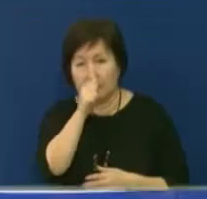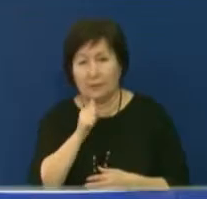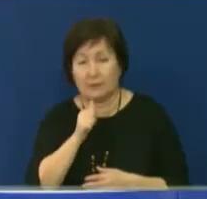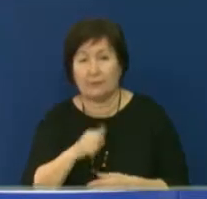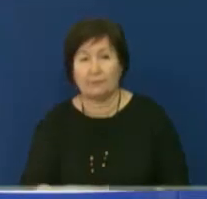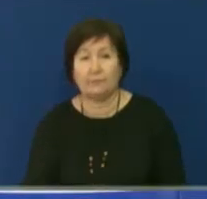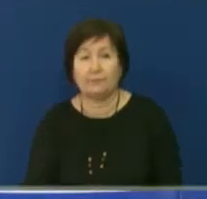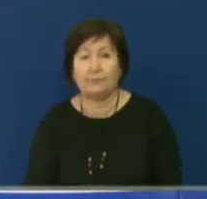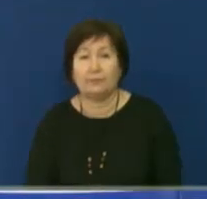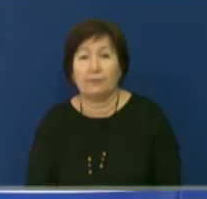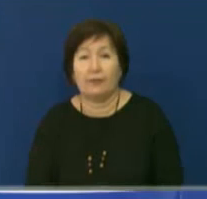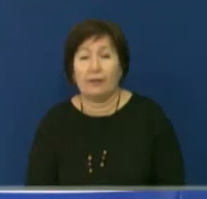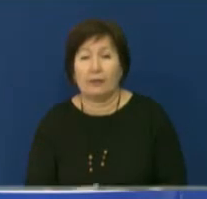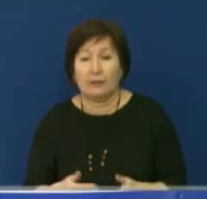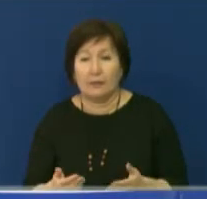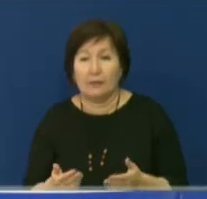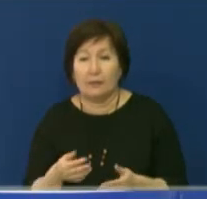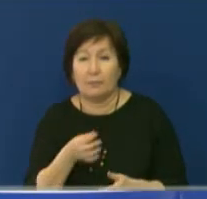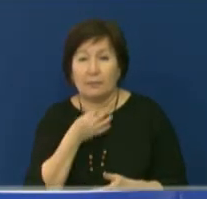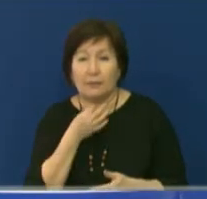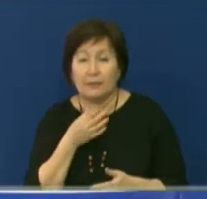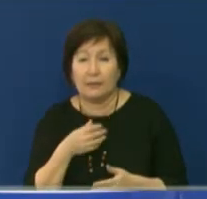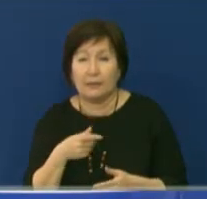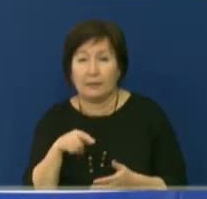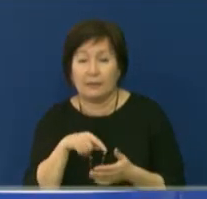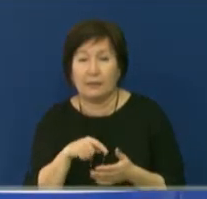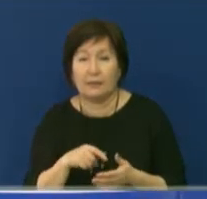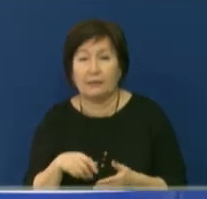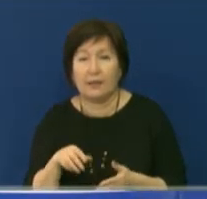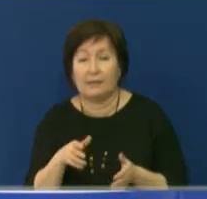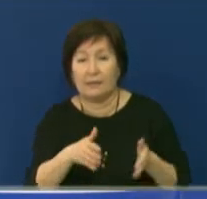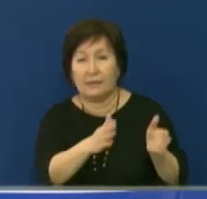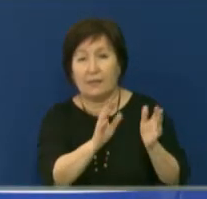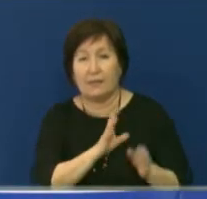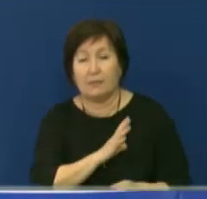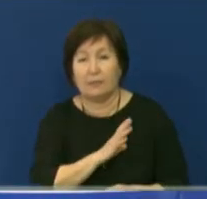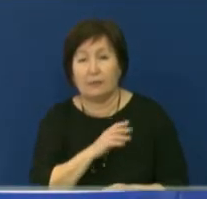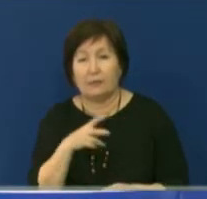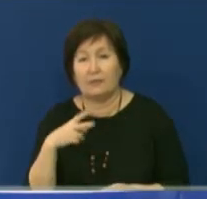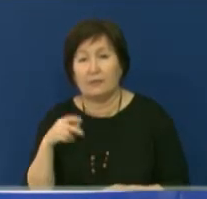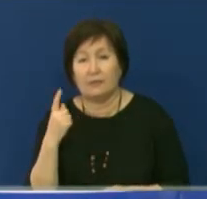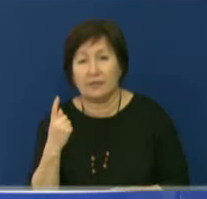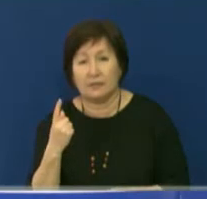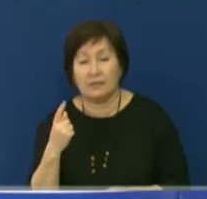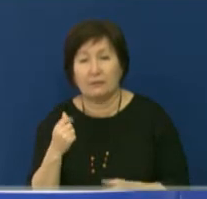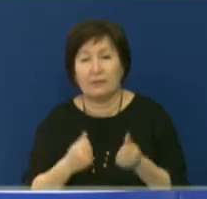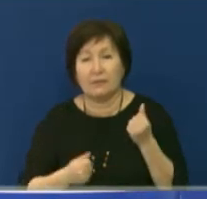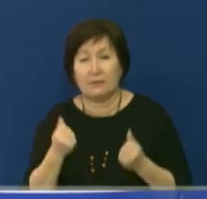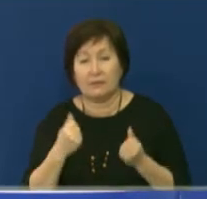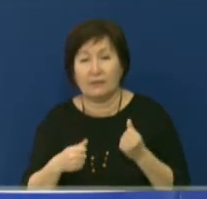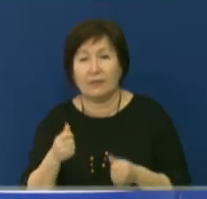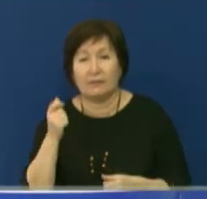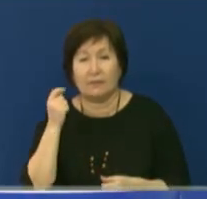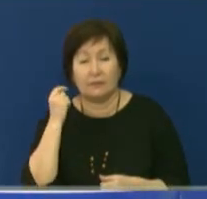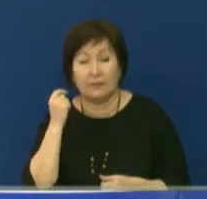«Семей». На пригородной трассе по направлению село Озерки, поселка Восход, 21-летний водитель автомобиля марки Volkswagen допустил